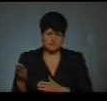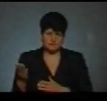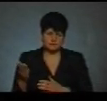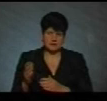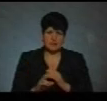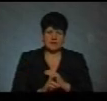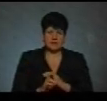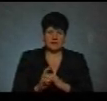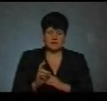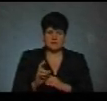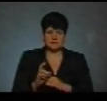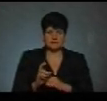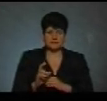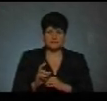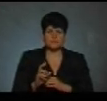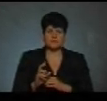лаврі, те, що знаходиться